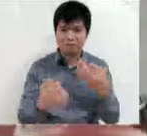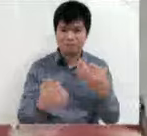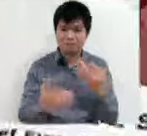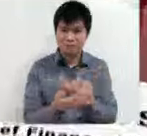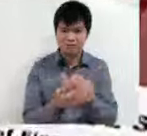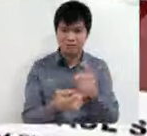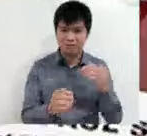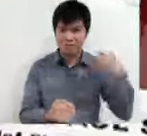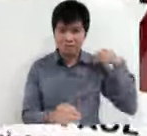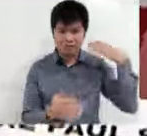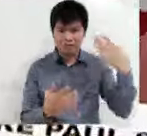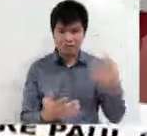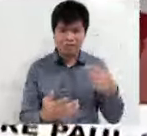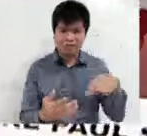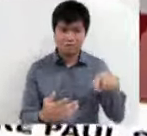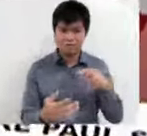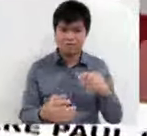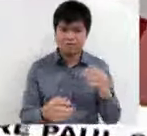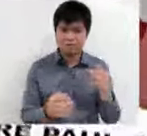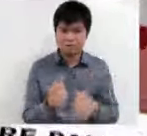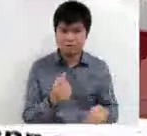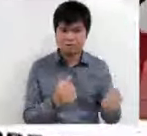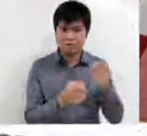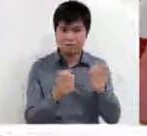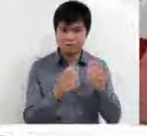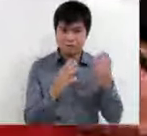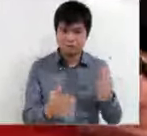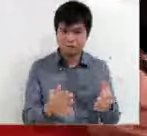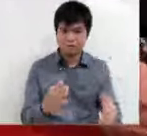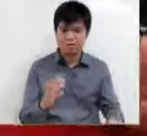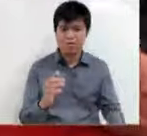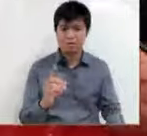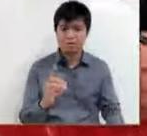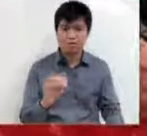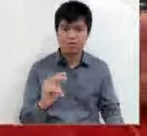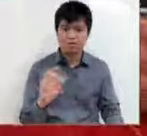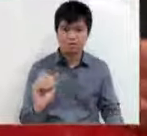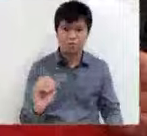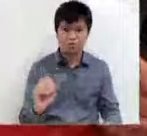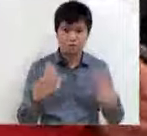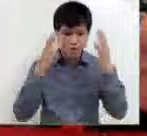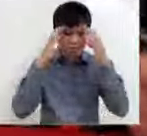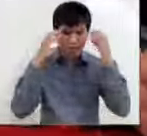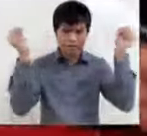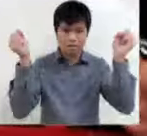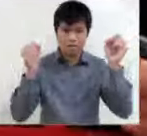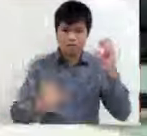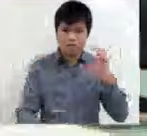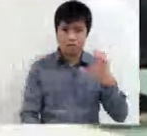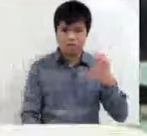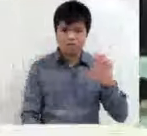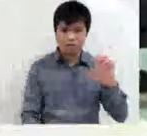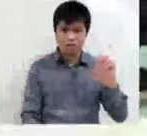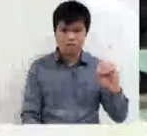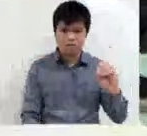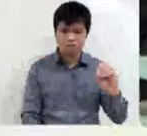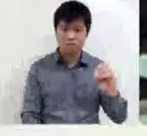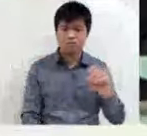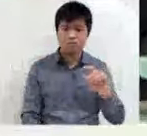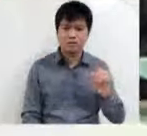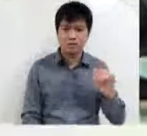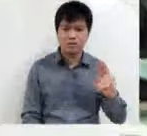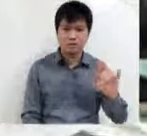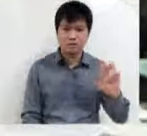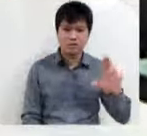Buhay, Chief Operating Officer Dino Lorena, President and CEO Guido Zabaliero, at News 5